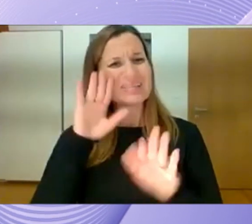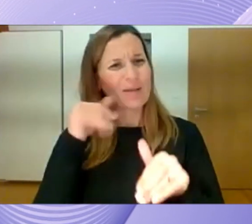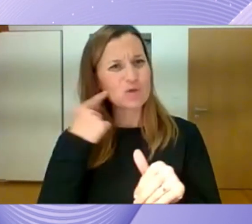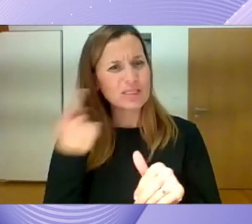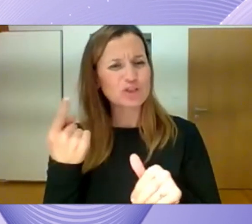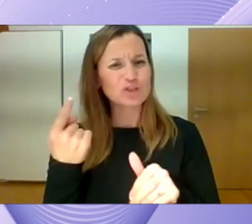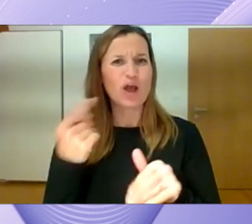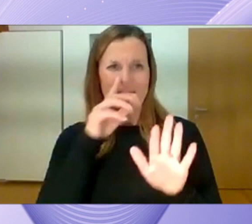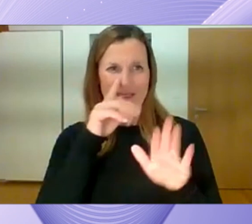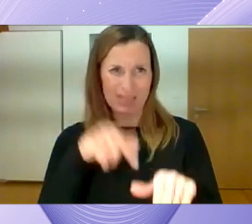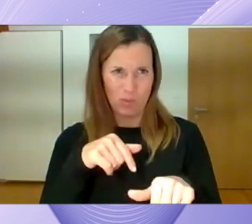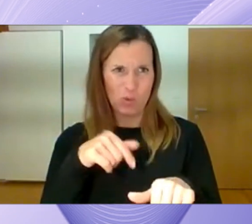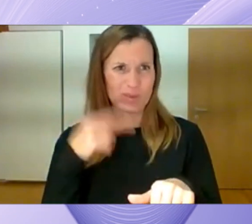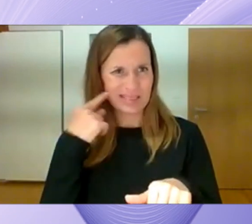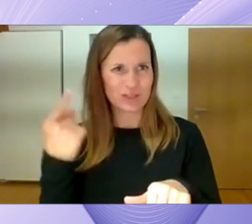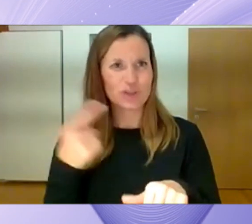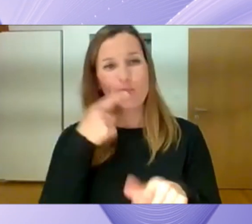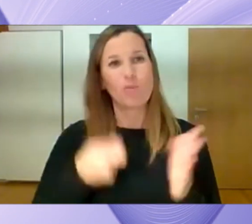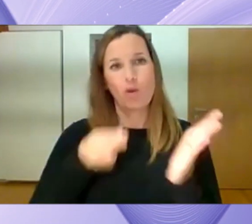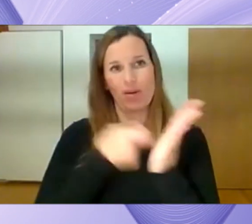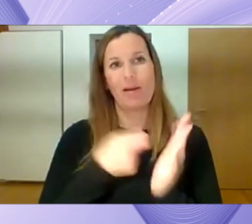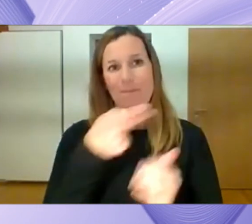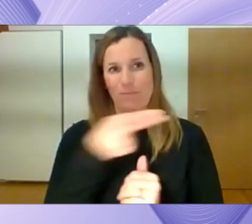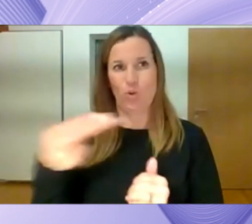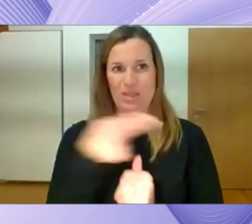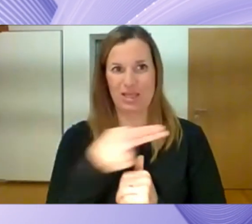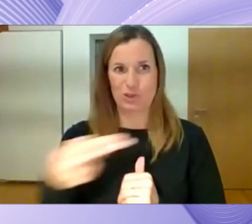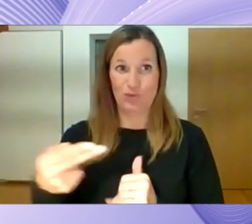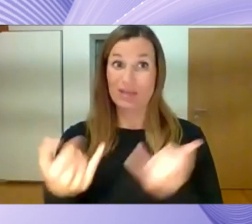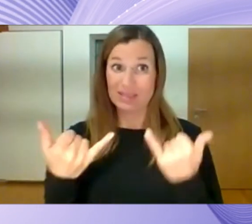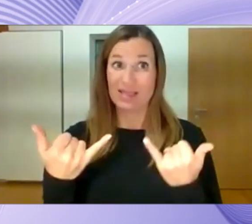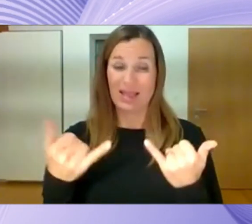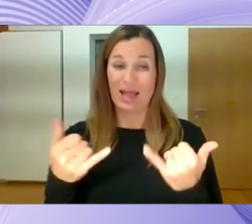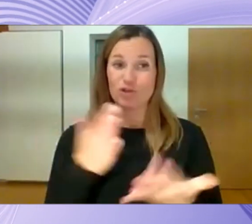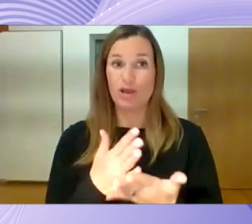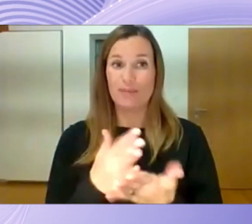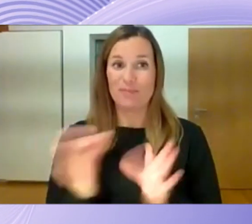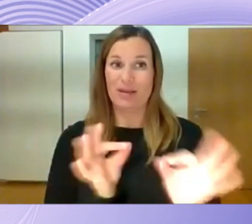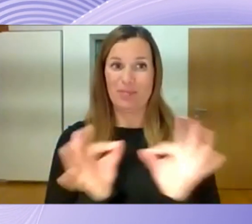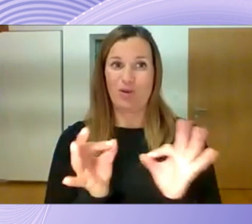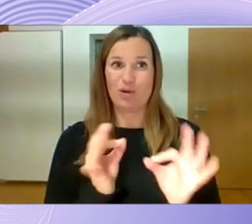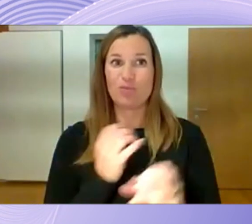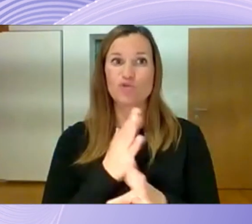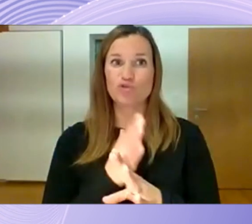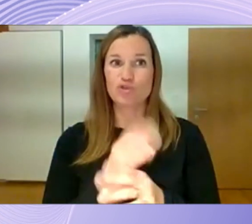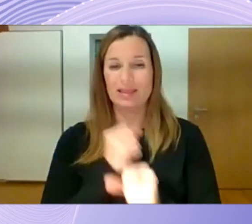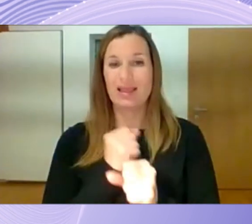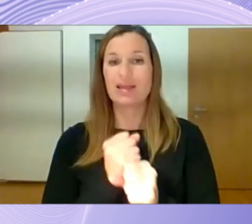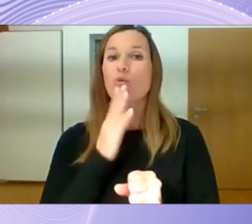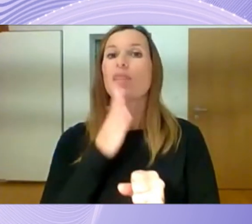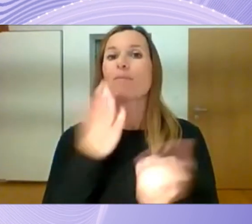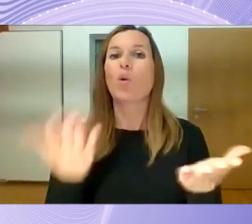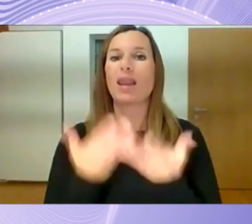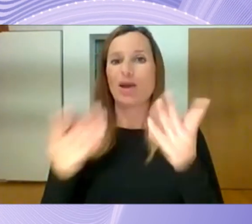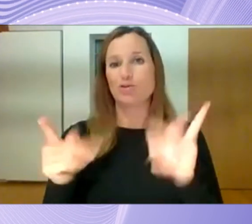slišijo, jih bomo zato podnaslovili. To zdaj delamo te dni in bo potem lažje tudi za vas